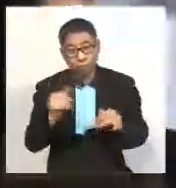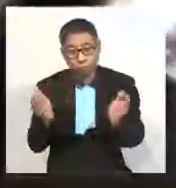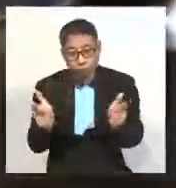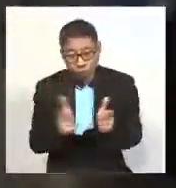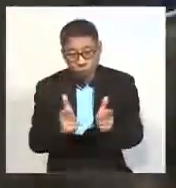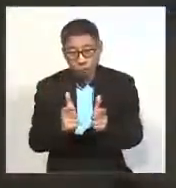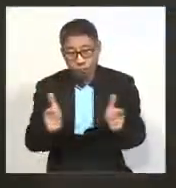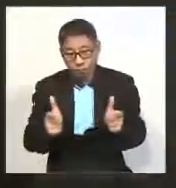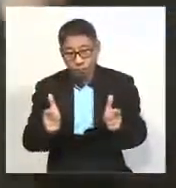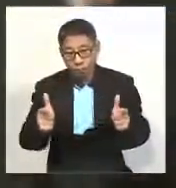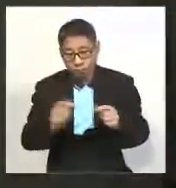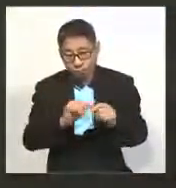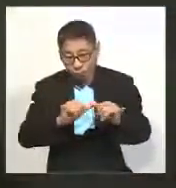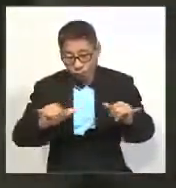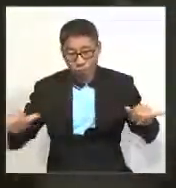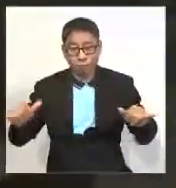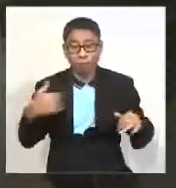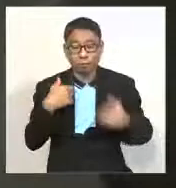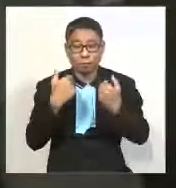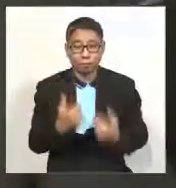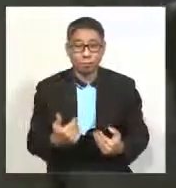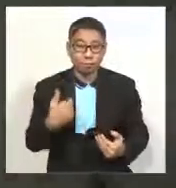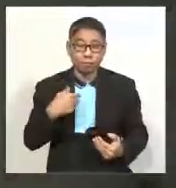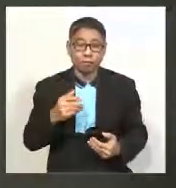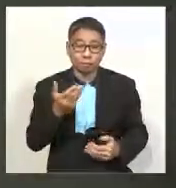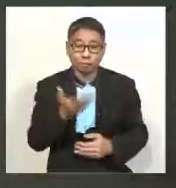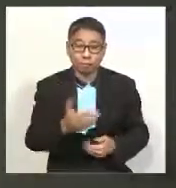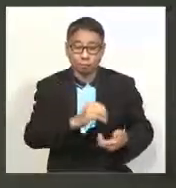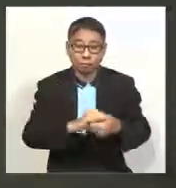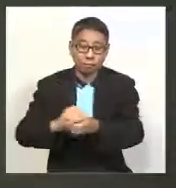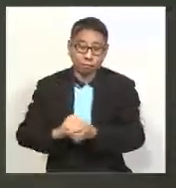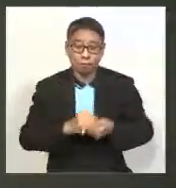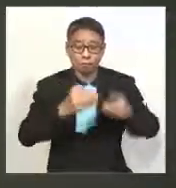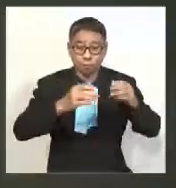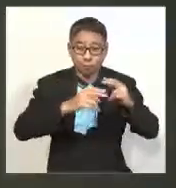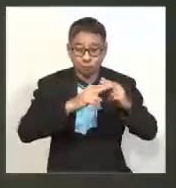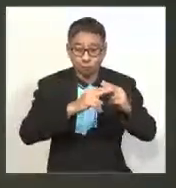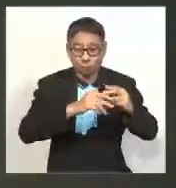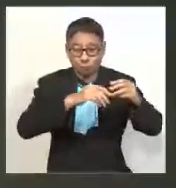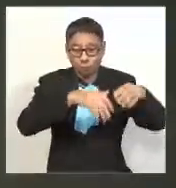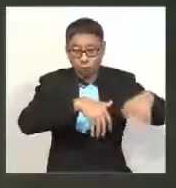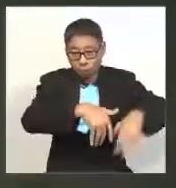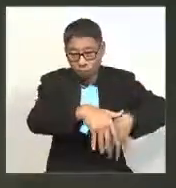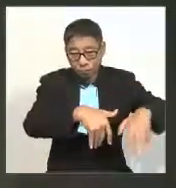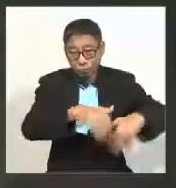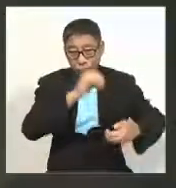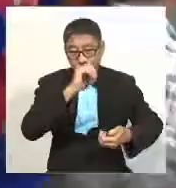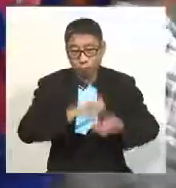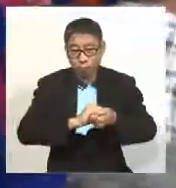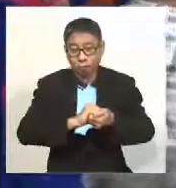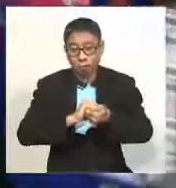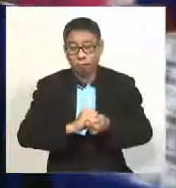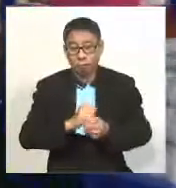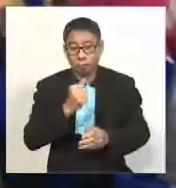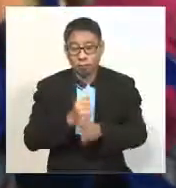ะสั้นระยะกลางแล้วก็ในระยะยาวด้วยก็จะต้องมีการขอความร่วมมือจากภาคประชาชนขณะที่การประกอบอ